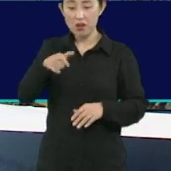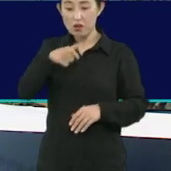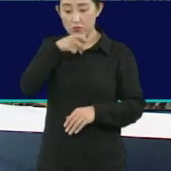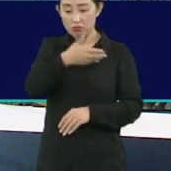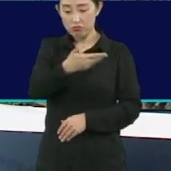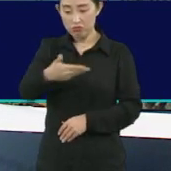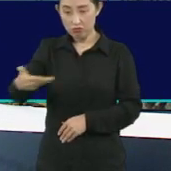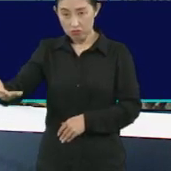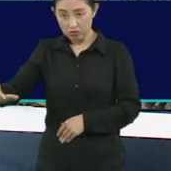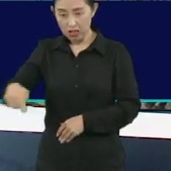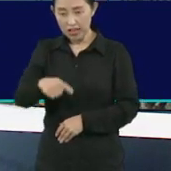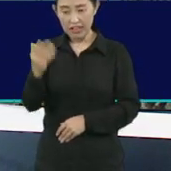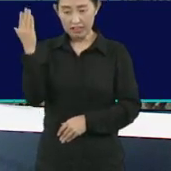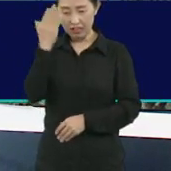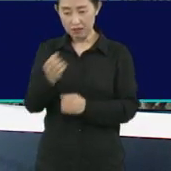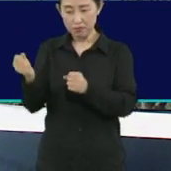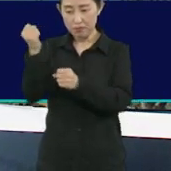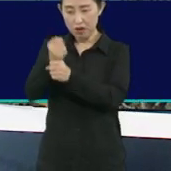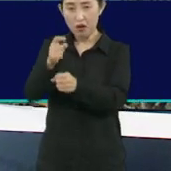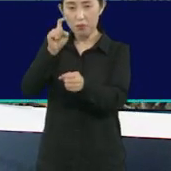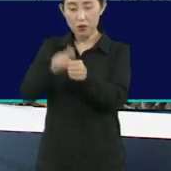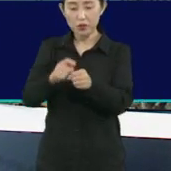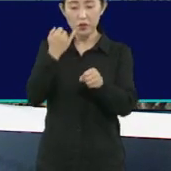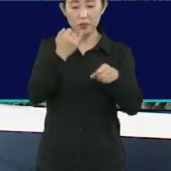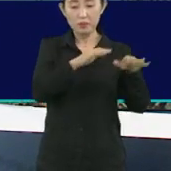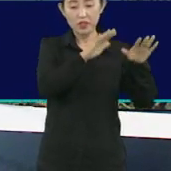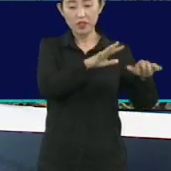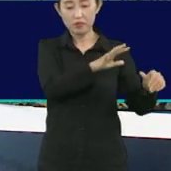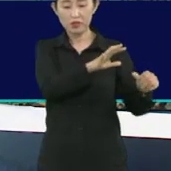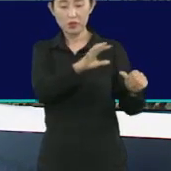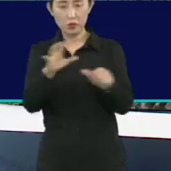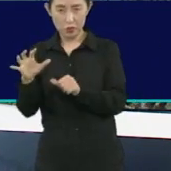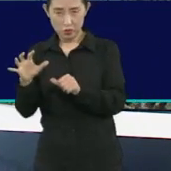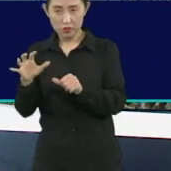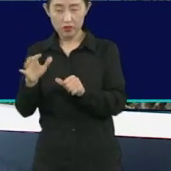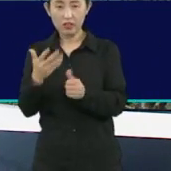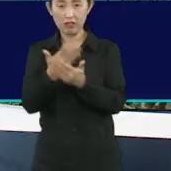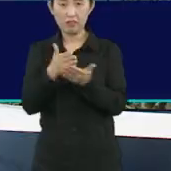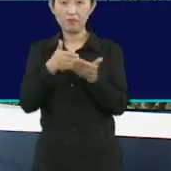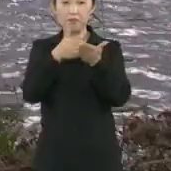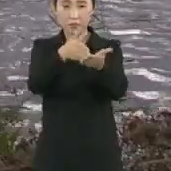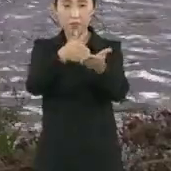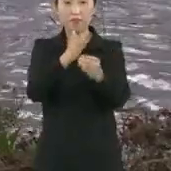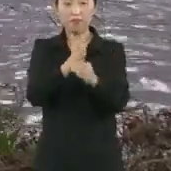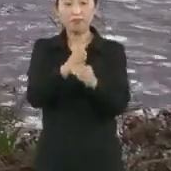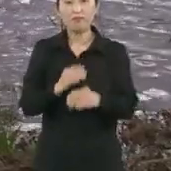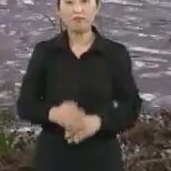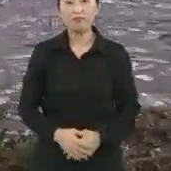해수 유통과 생태 복원을 강력하게 요구하고 있습니다. 조상환 기자입니다.